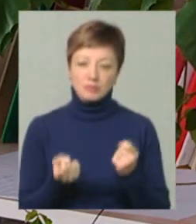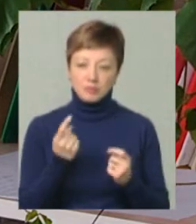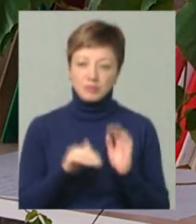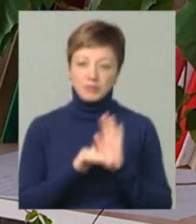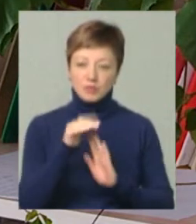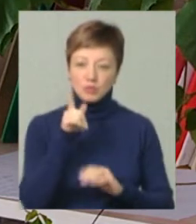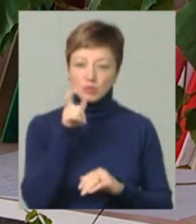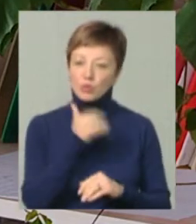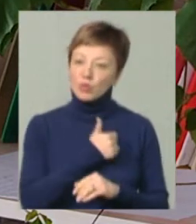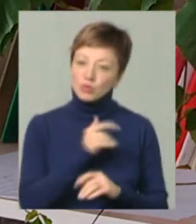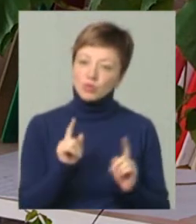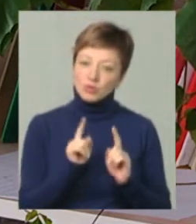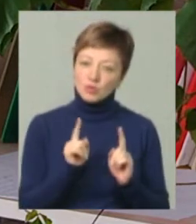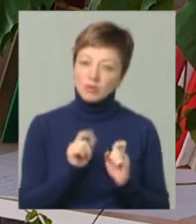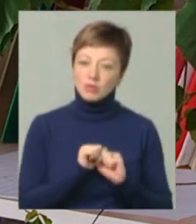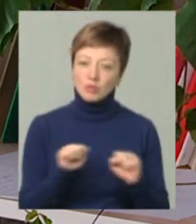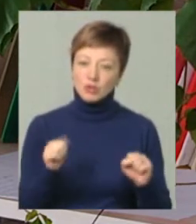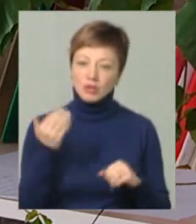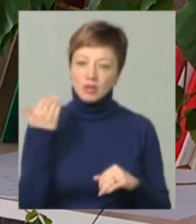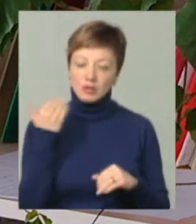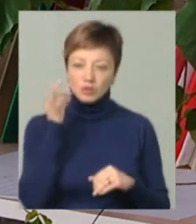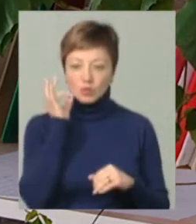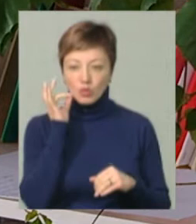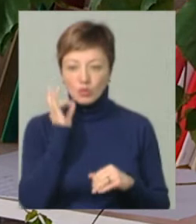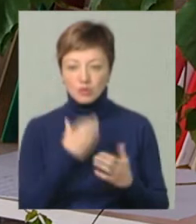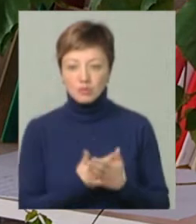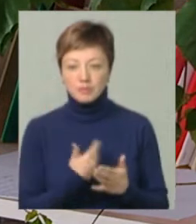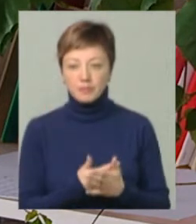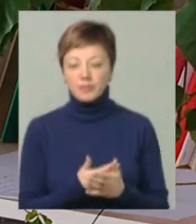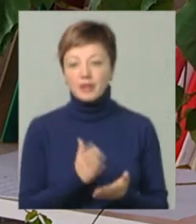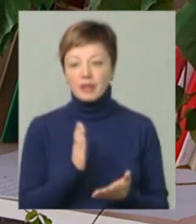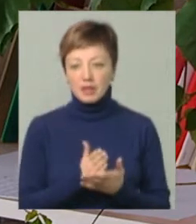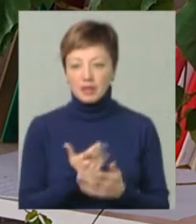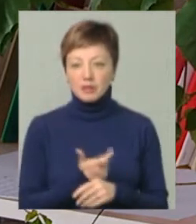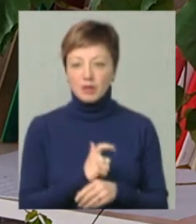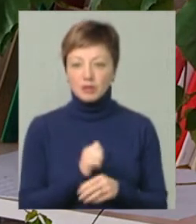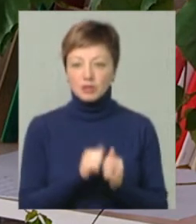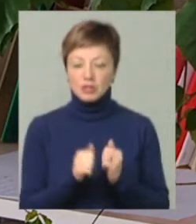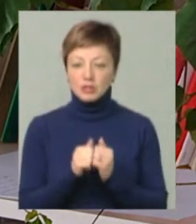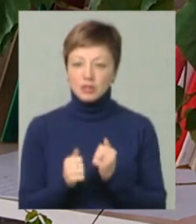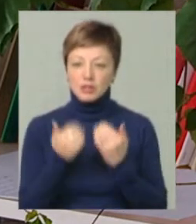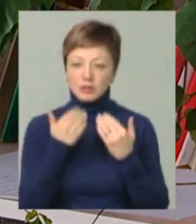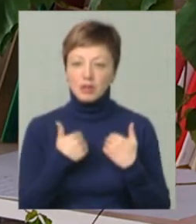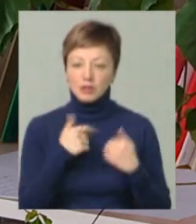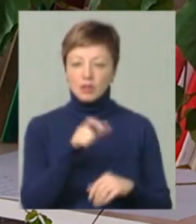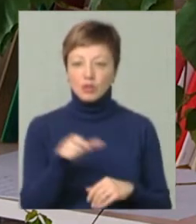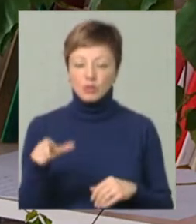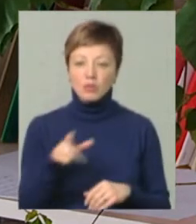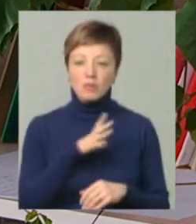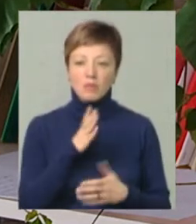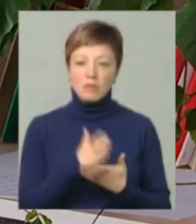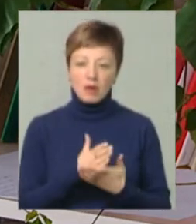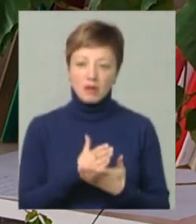підвищують цукри, їм хочеться щось, те, що не можна було раніше, якесь солоденьке. І є набагато частіше, бо звертаються люди, ті, які мали